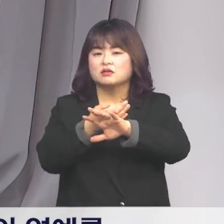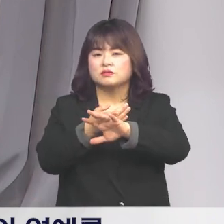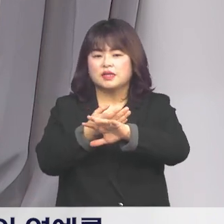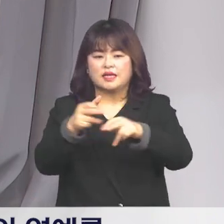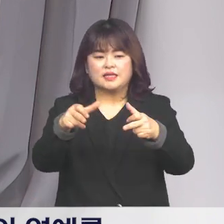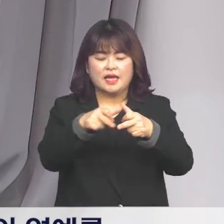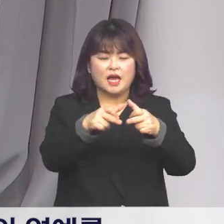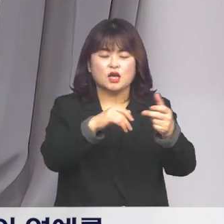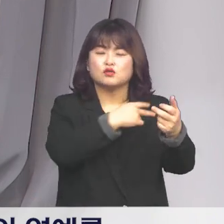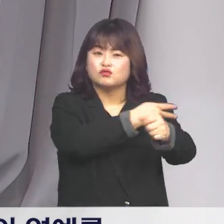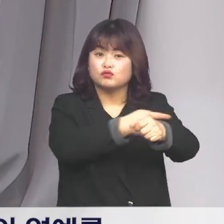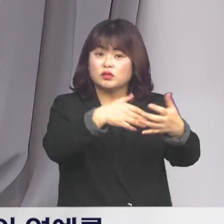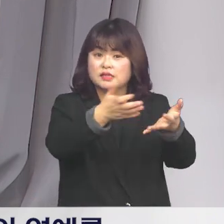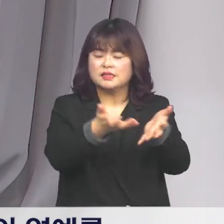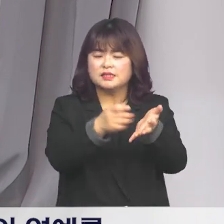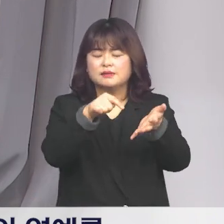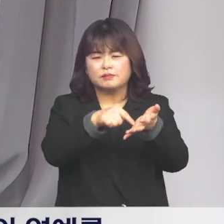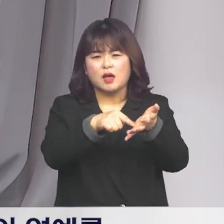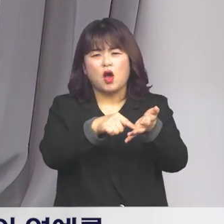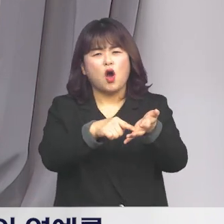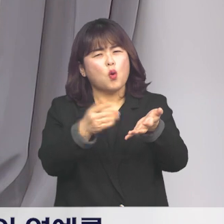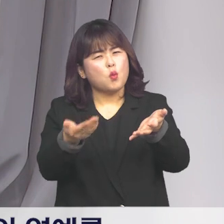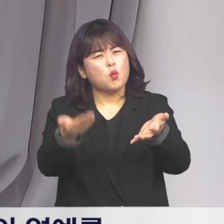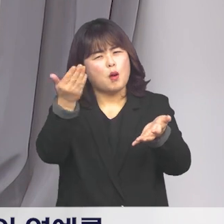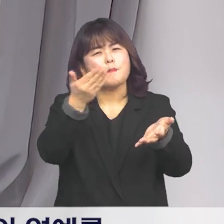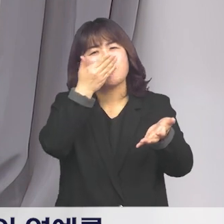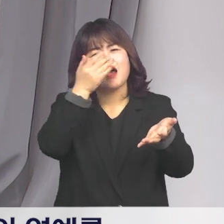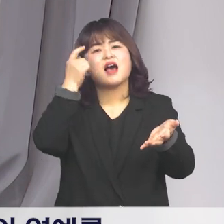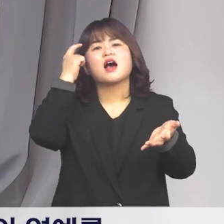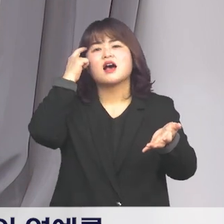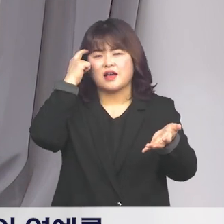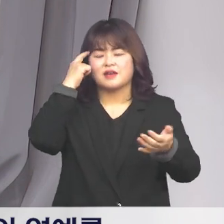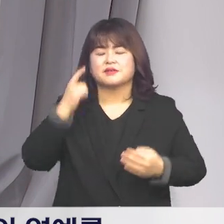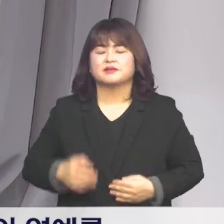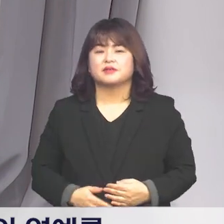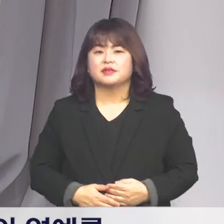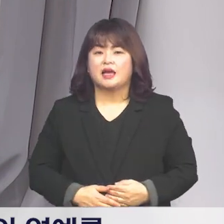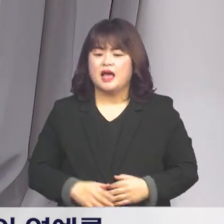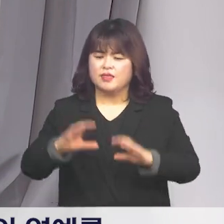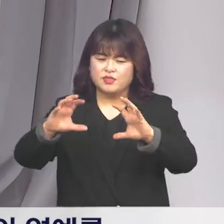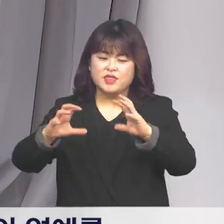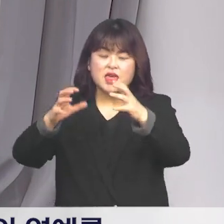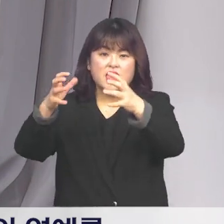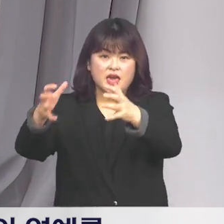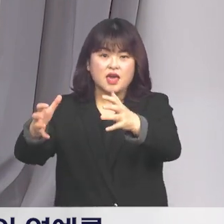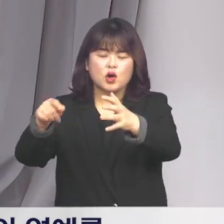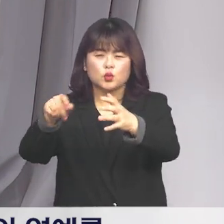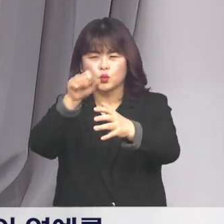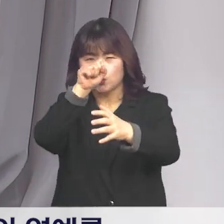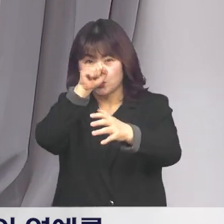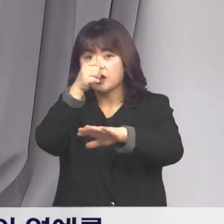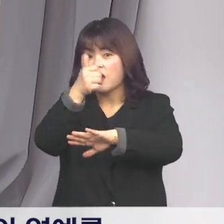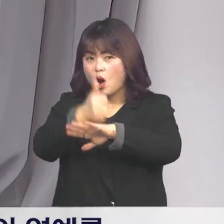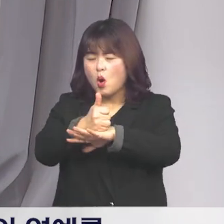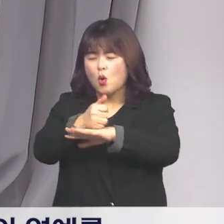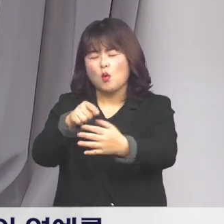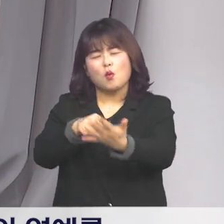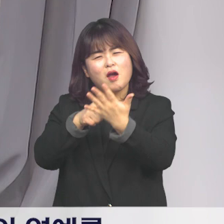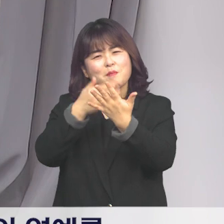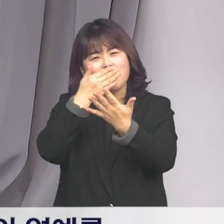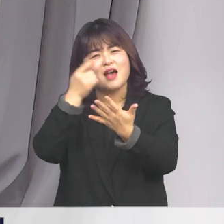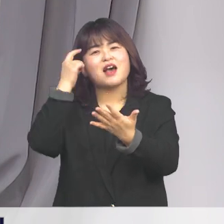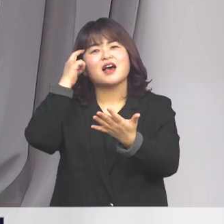우리 장애인 수영팀의 명예를 드높이지 않을까 생각을 하고 또 세계적으로도 훌륭한 성과를